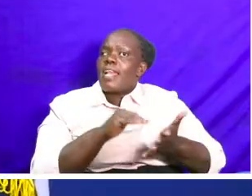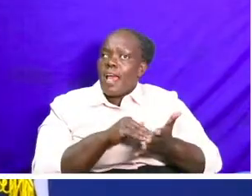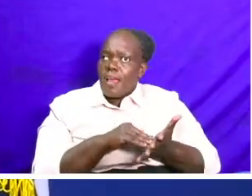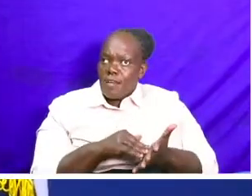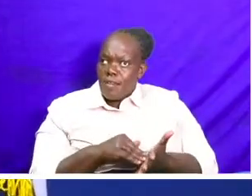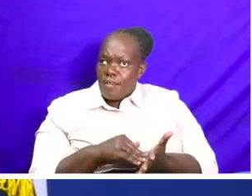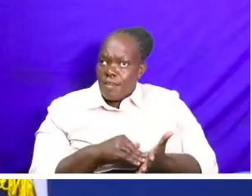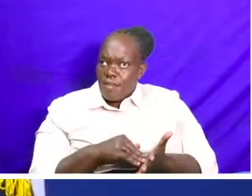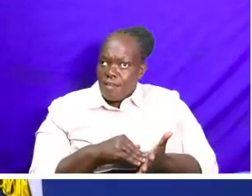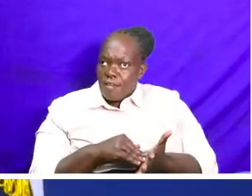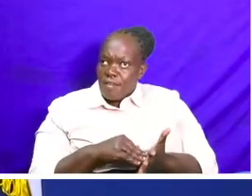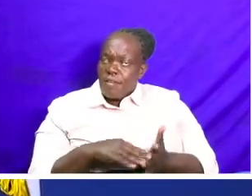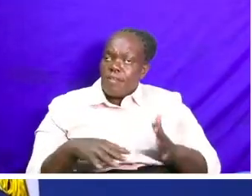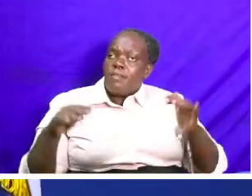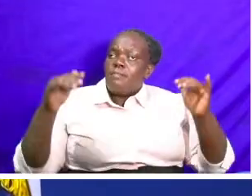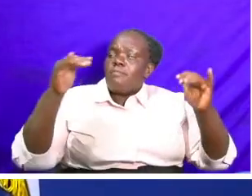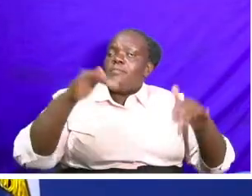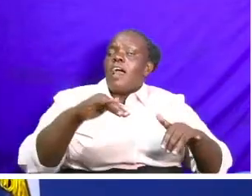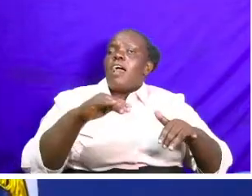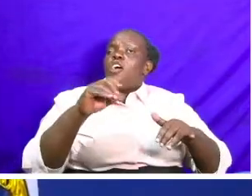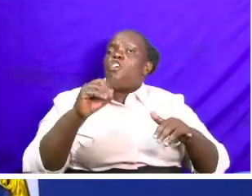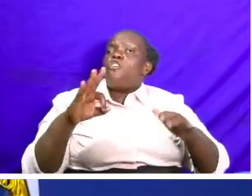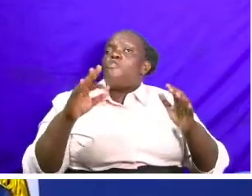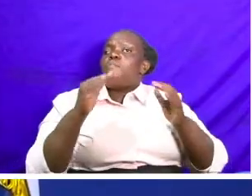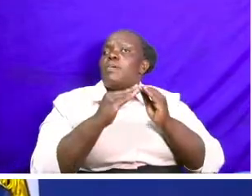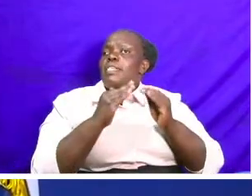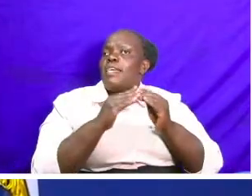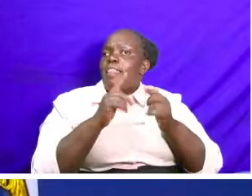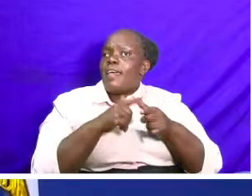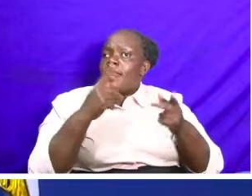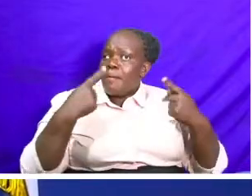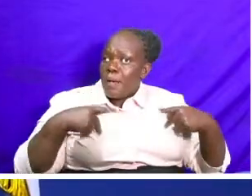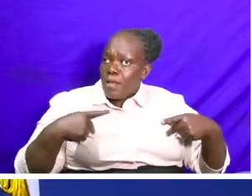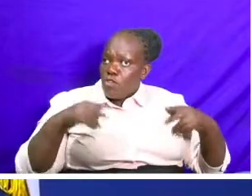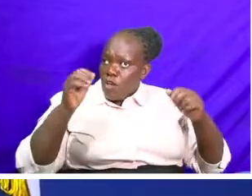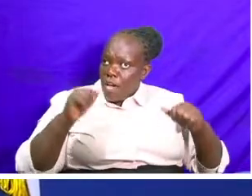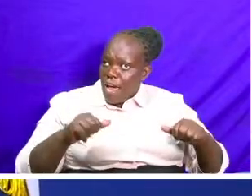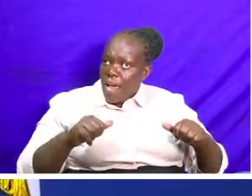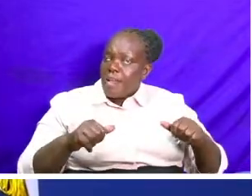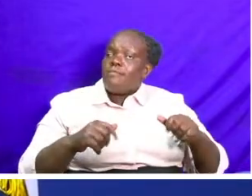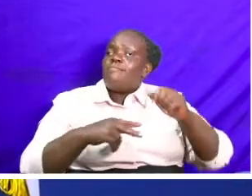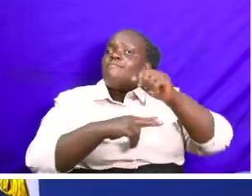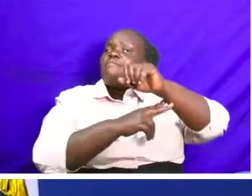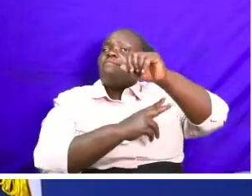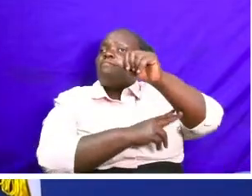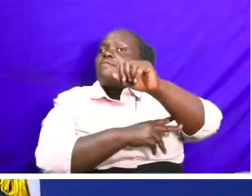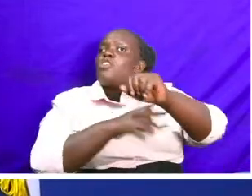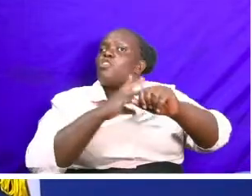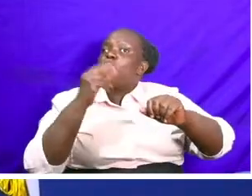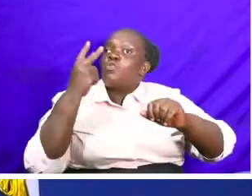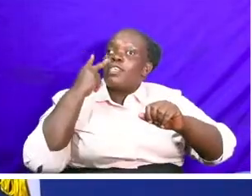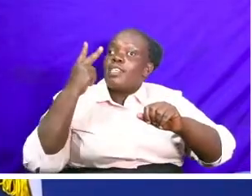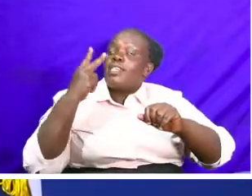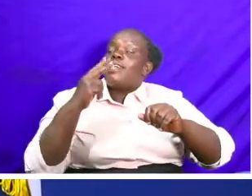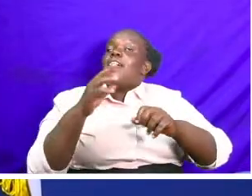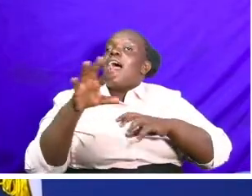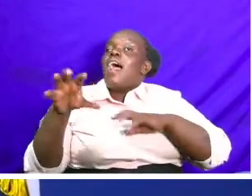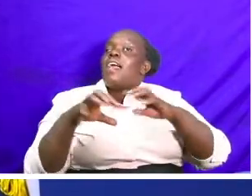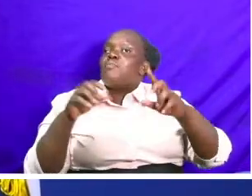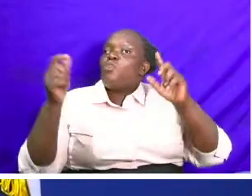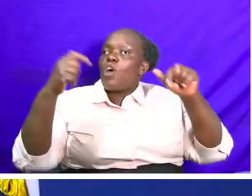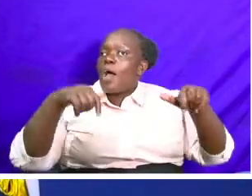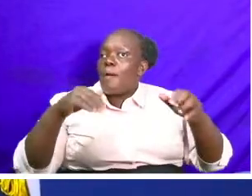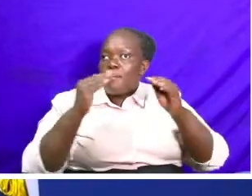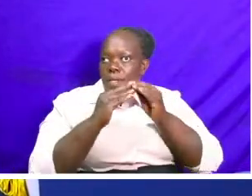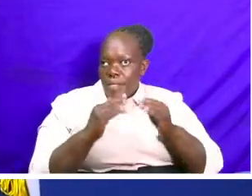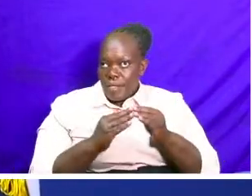Bomas wa mikutano, ili mtu anaweza kupitia kwenye daraja kwenda kuona wanyamapori wakati wamekuja kwenye mikutano hii.